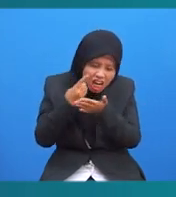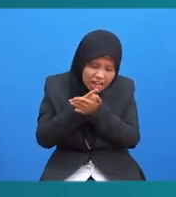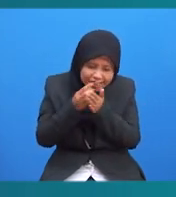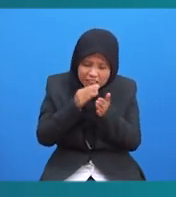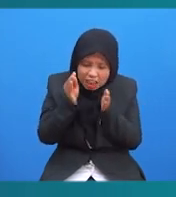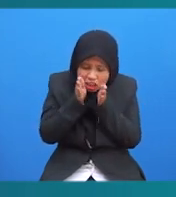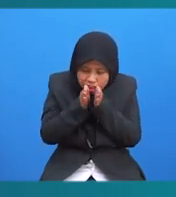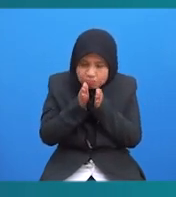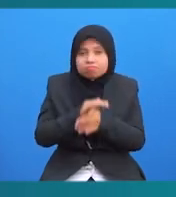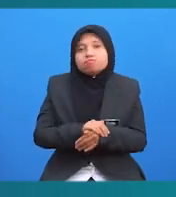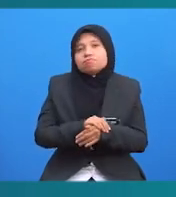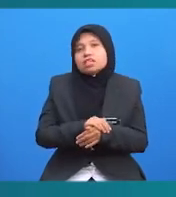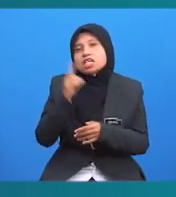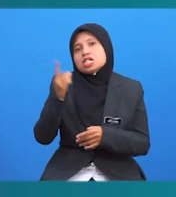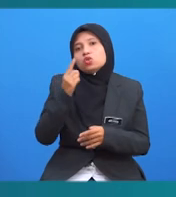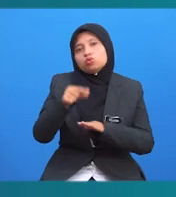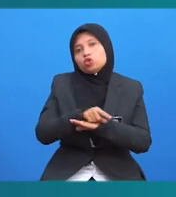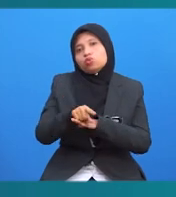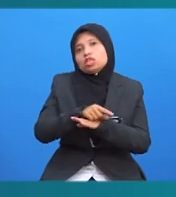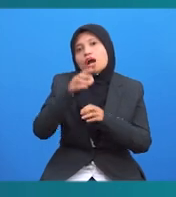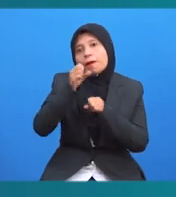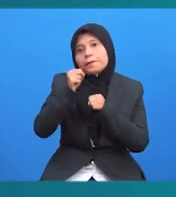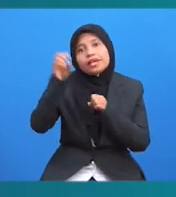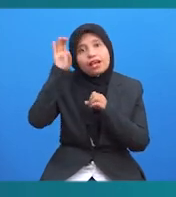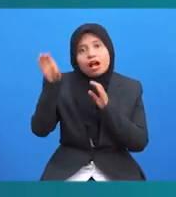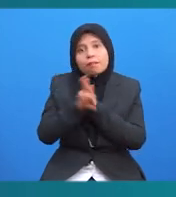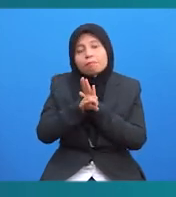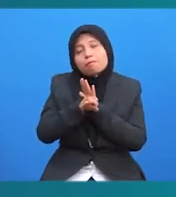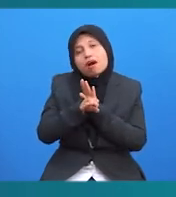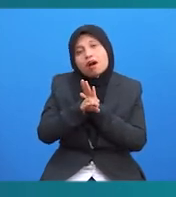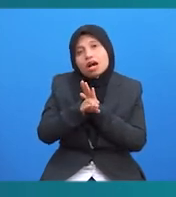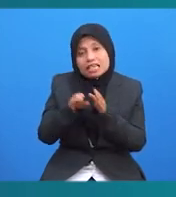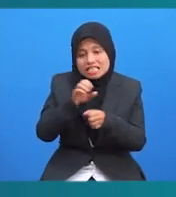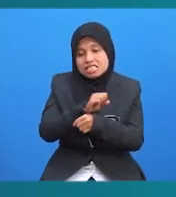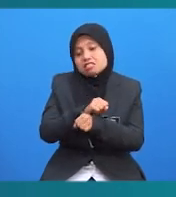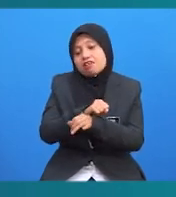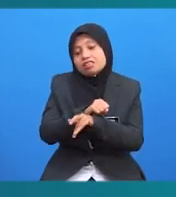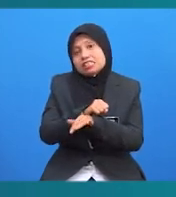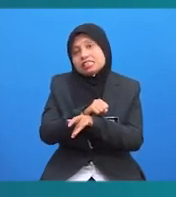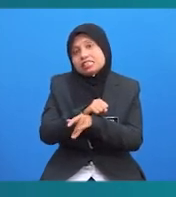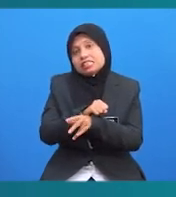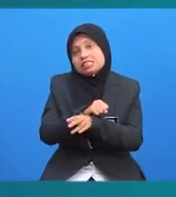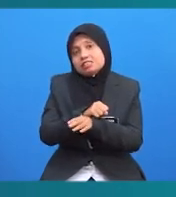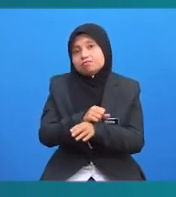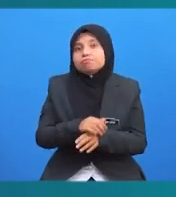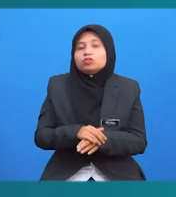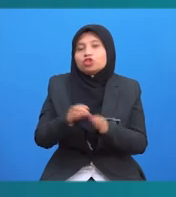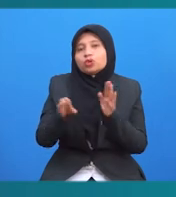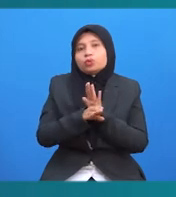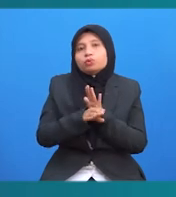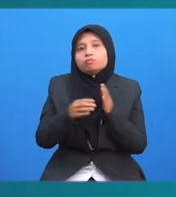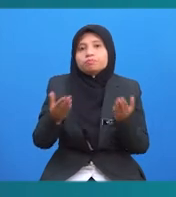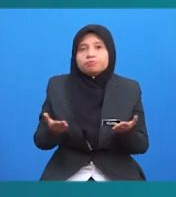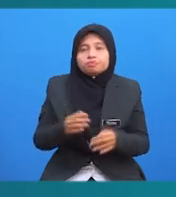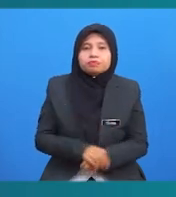dekat. Selalu digunakan untuk mengambil gambar serangga dan makhluk yang kecil. Saya sediakan gambar